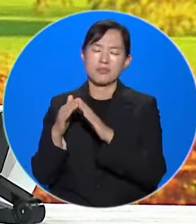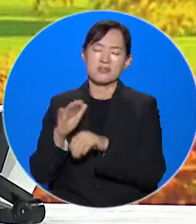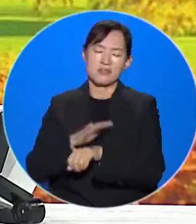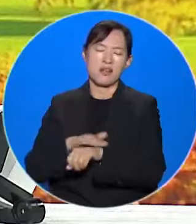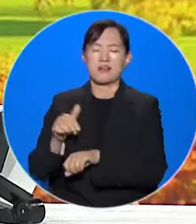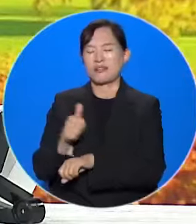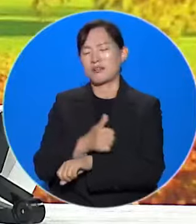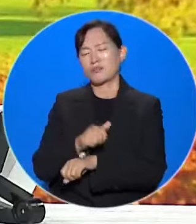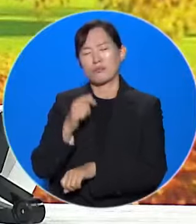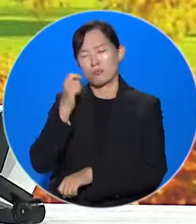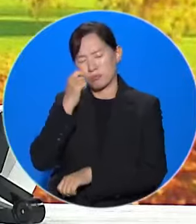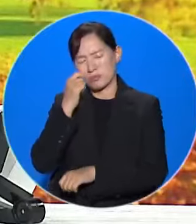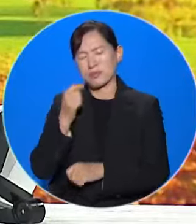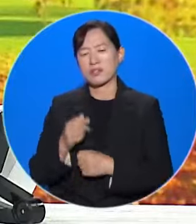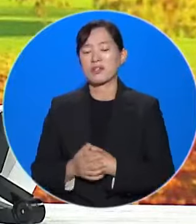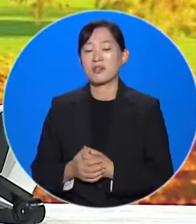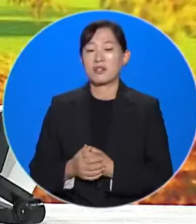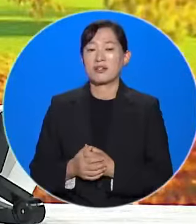교회도 잘 나가지도 못하고 네.